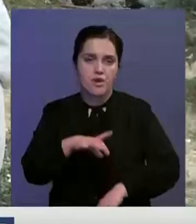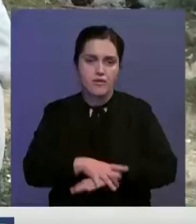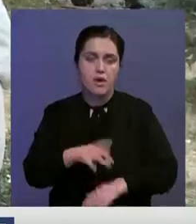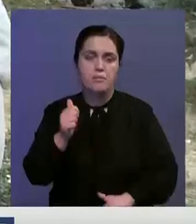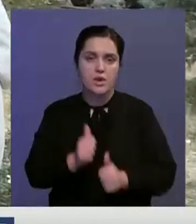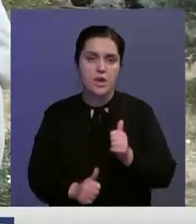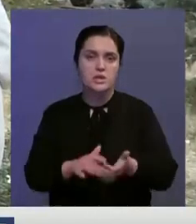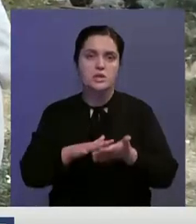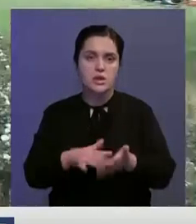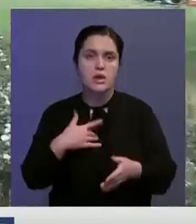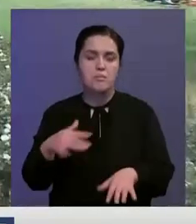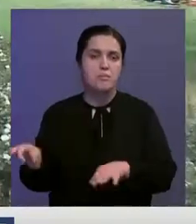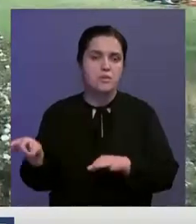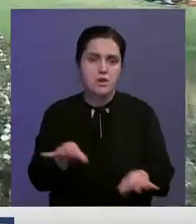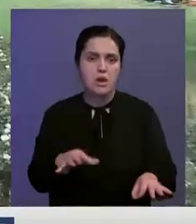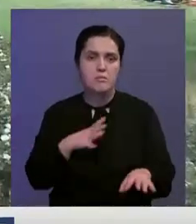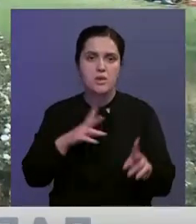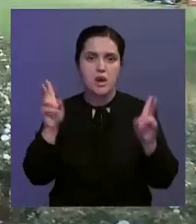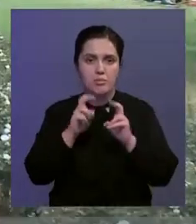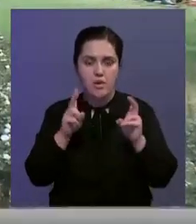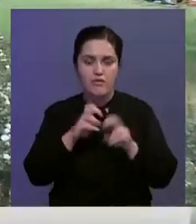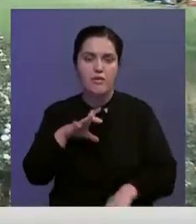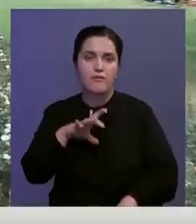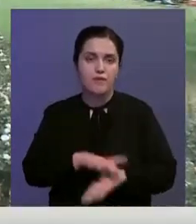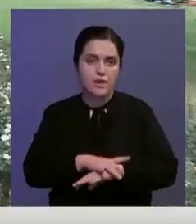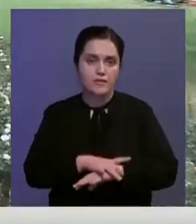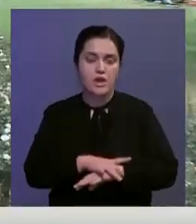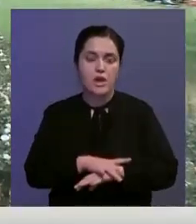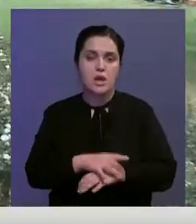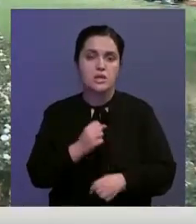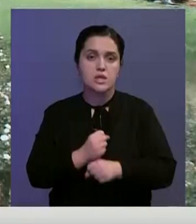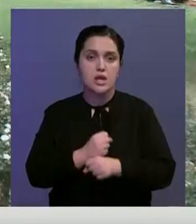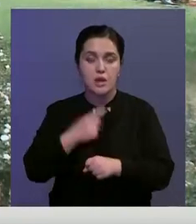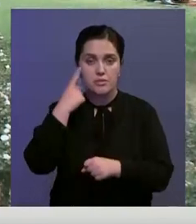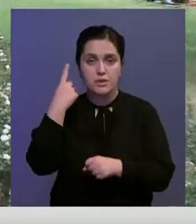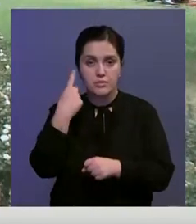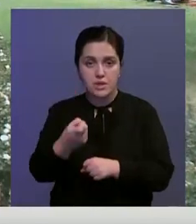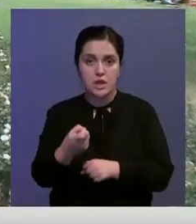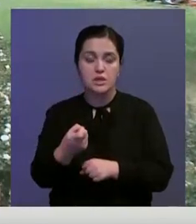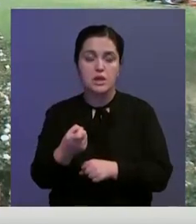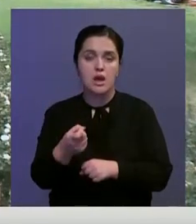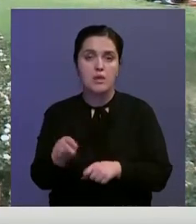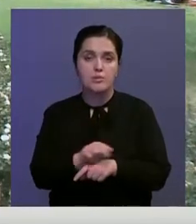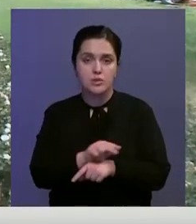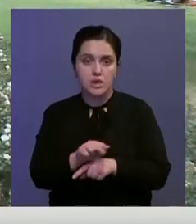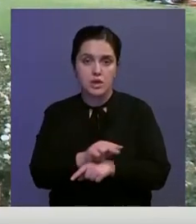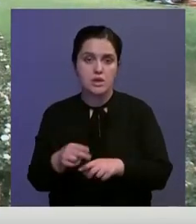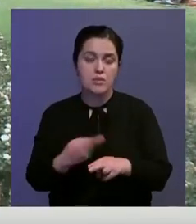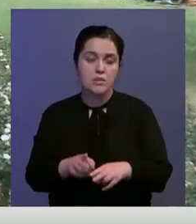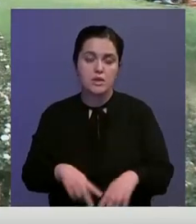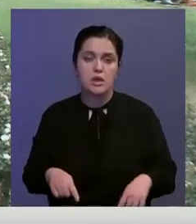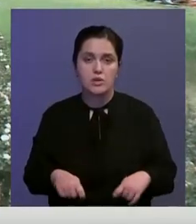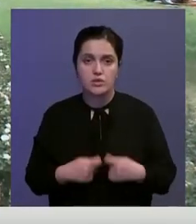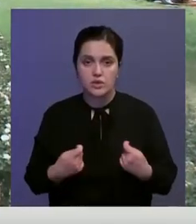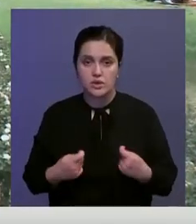каждому заявлению выезжали, открывали проверку, выявляли. Делали предписание об устранении этих